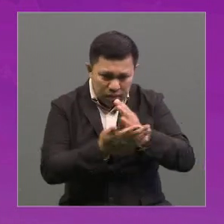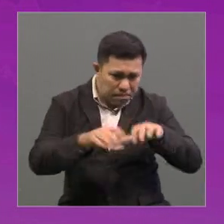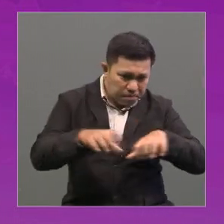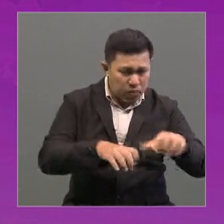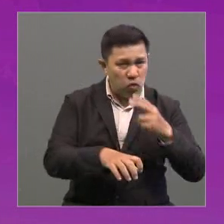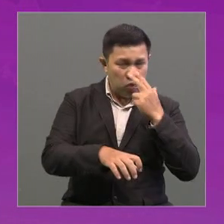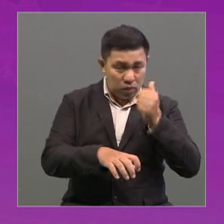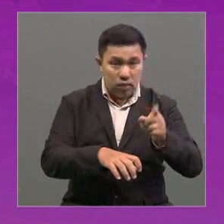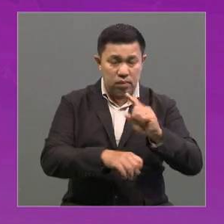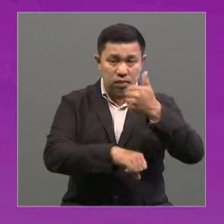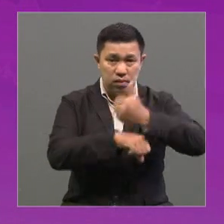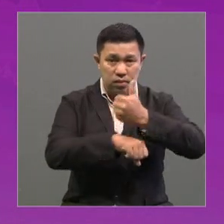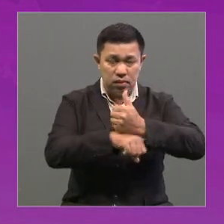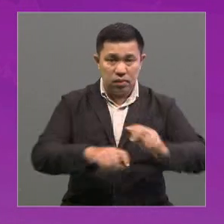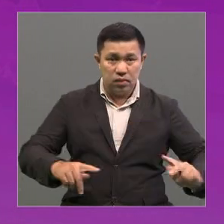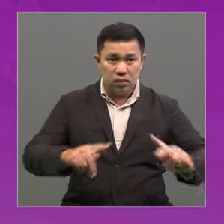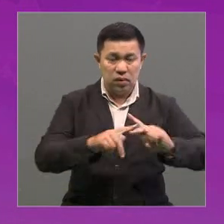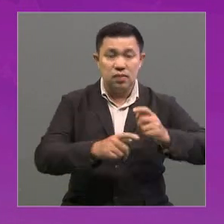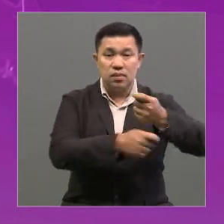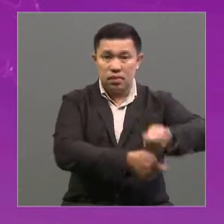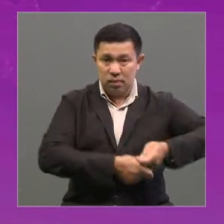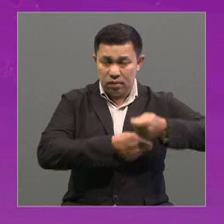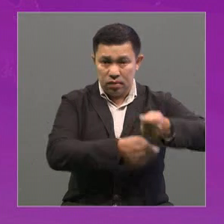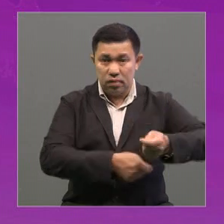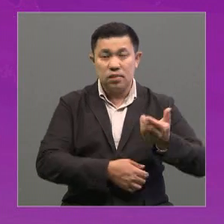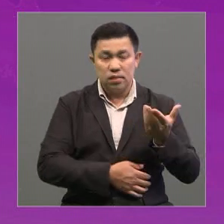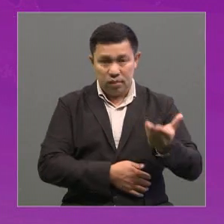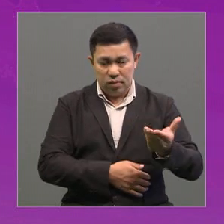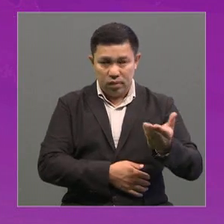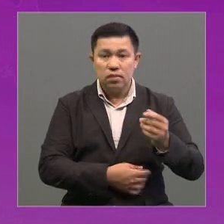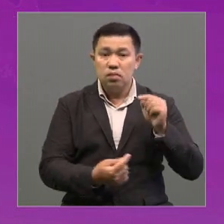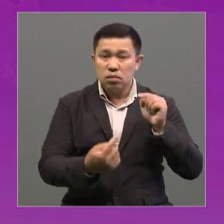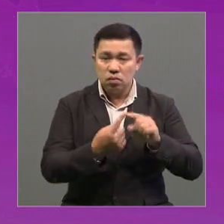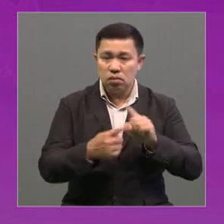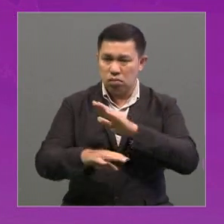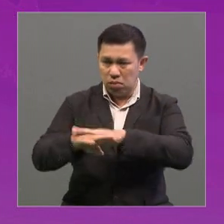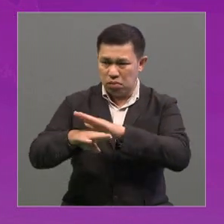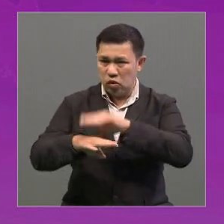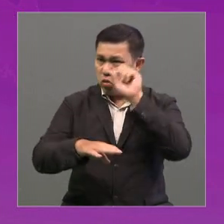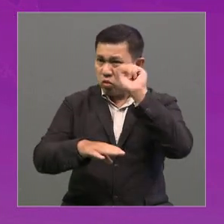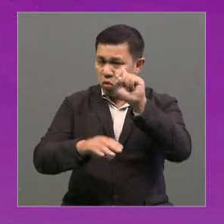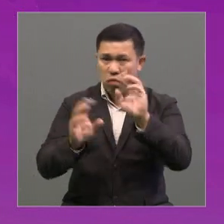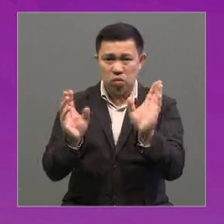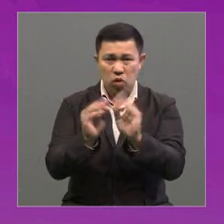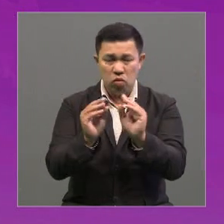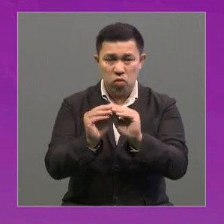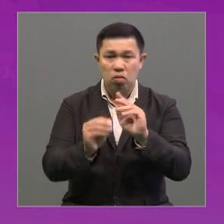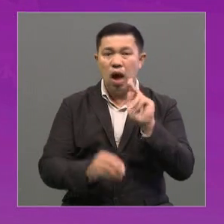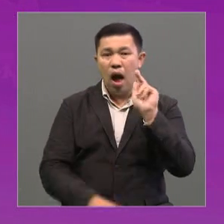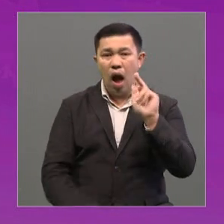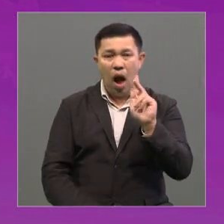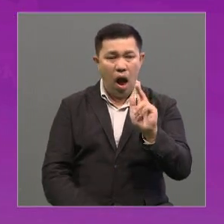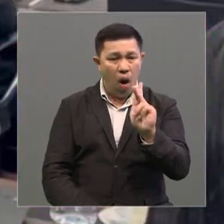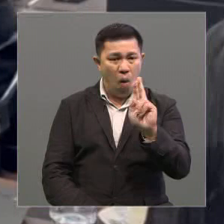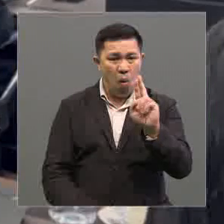วันนี้ทางด้านรัฐมนตรีว่าการกระทรวงเกษตรและสหกรณ์นะคะร้อยเอกธรรมรัตน์พรหมเผ่าเองก็เรียกประชุมด่วนกรมชลประทานบอกว่า